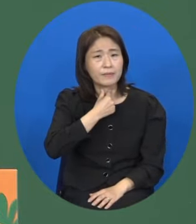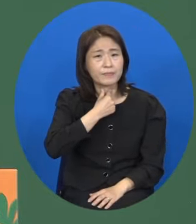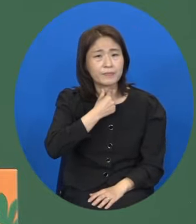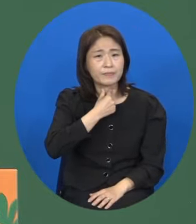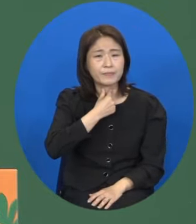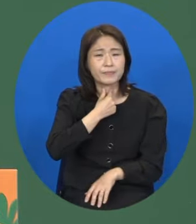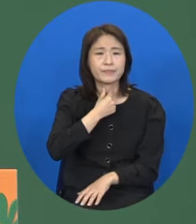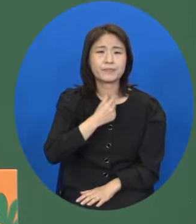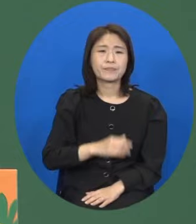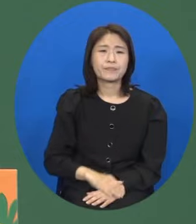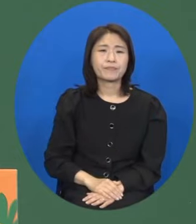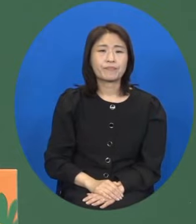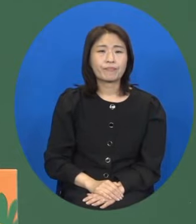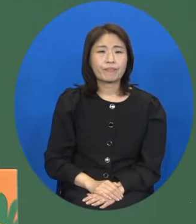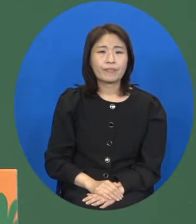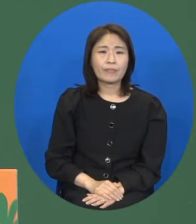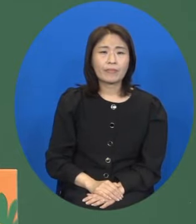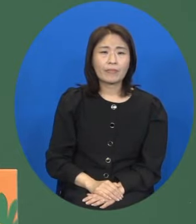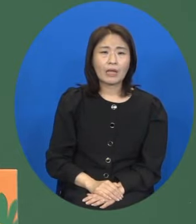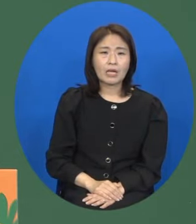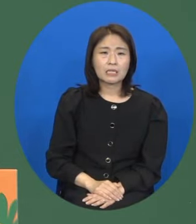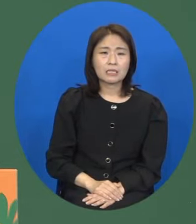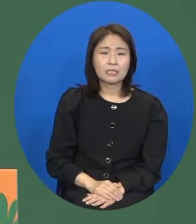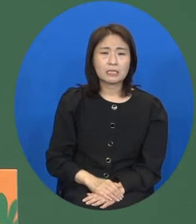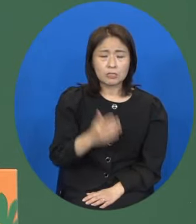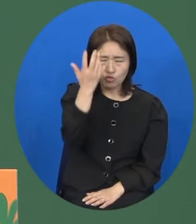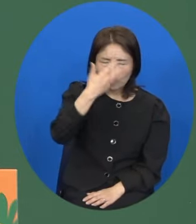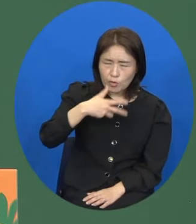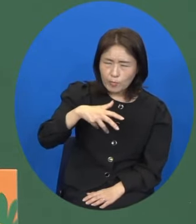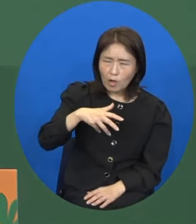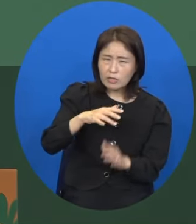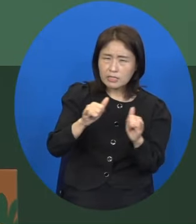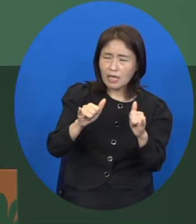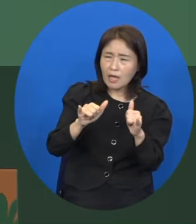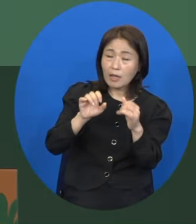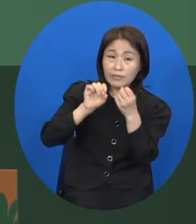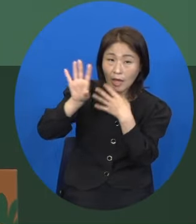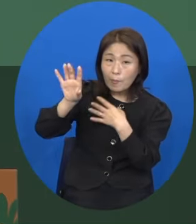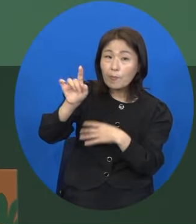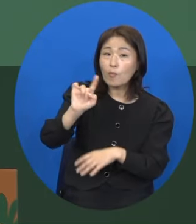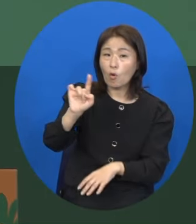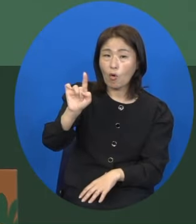그런데 그때 이렇게 대답합니다. 병자가 대답하여